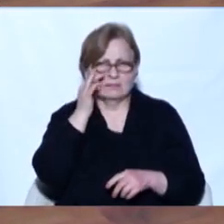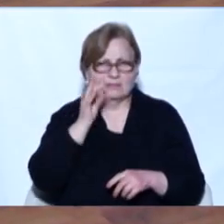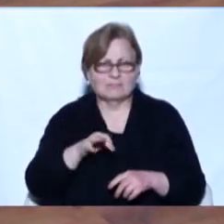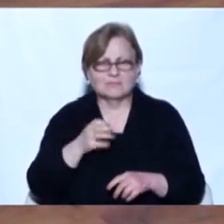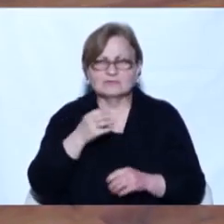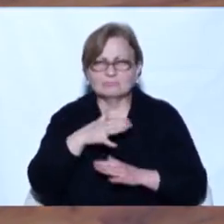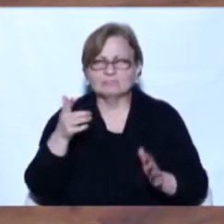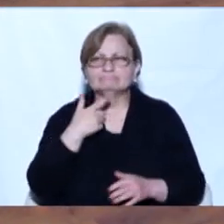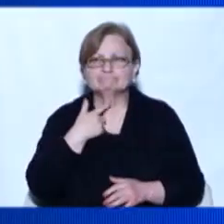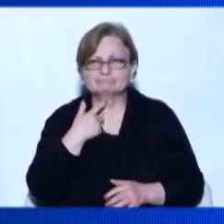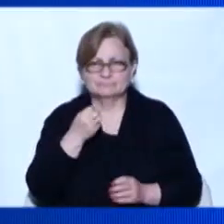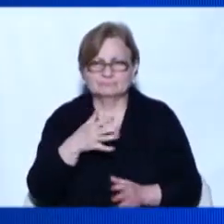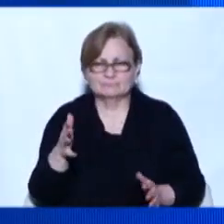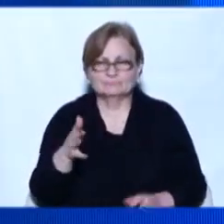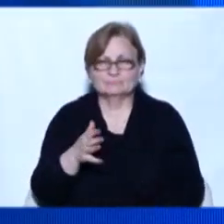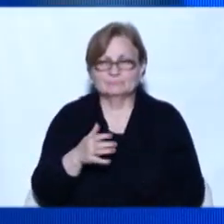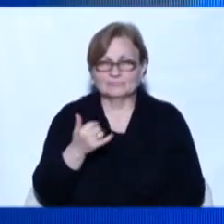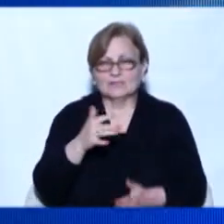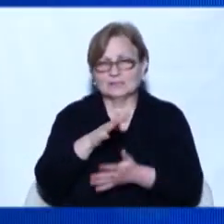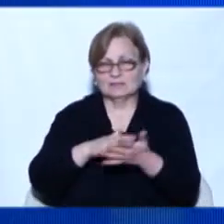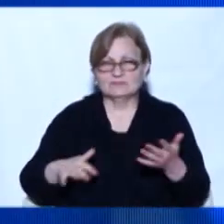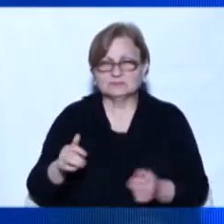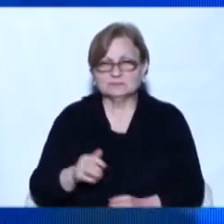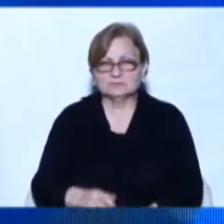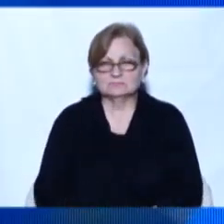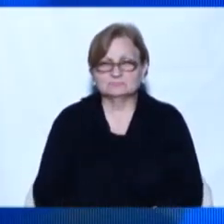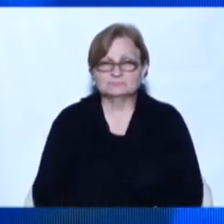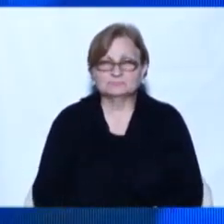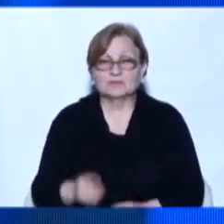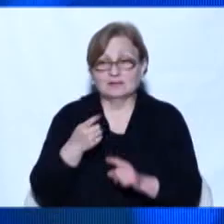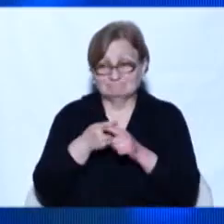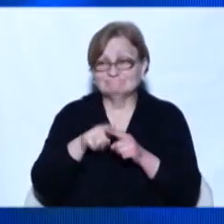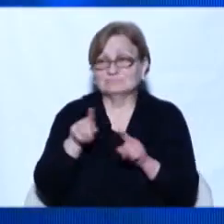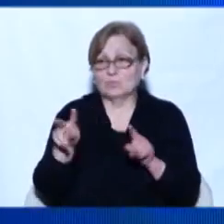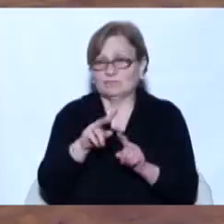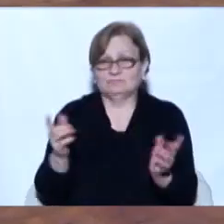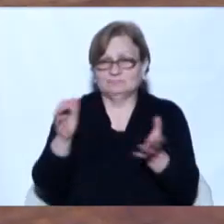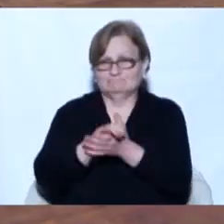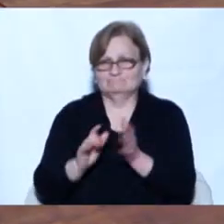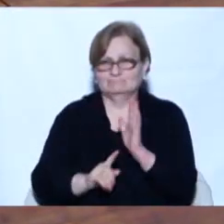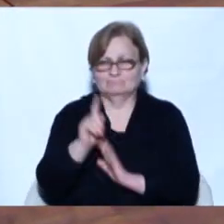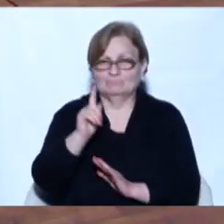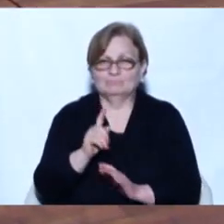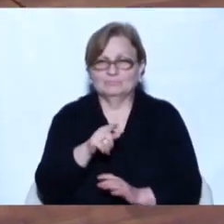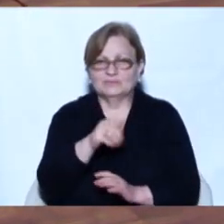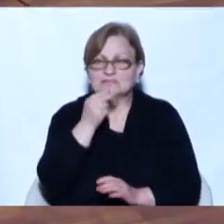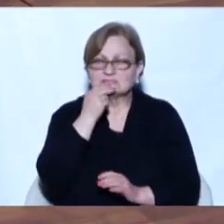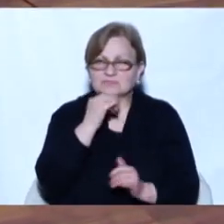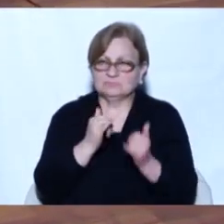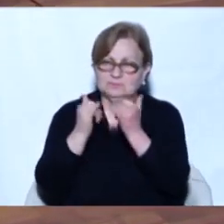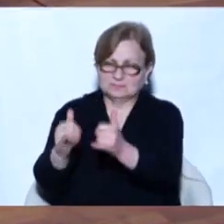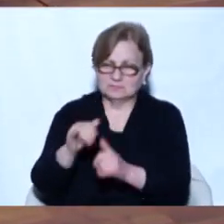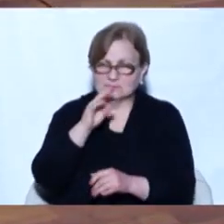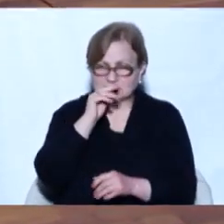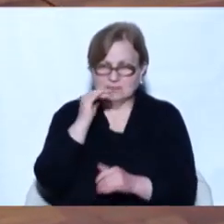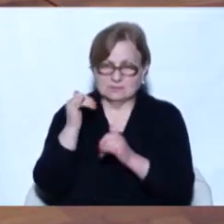სჭამის სურვილიც კი გაუჩნდა. აი ახლა მოდი გავაგრძელოთ და ესე გაიცნეს მათ ერთმანეთი. ოლილემ თავისი საჭმელი უწილა და